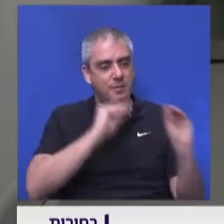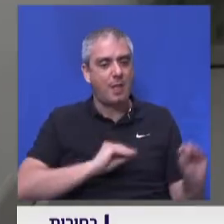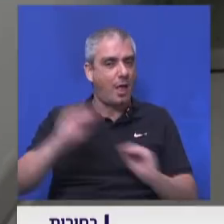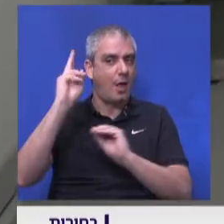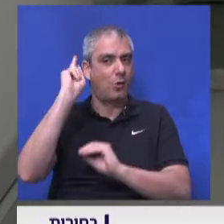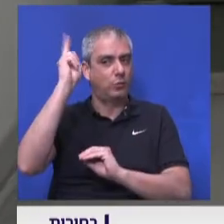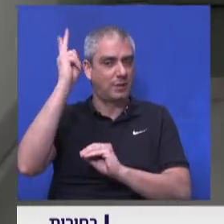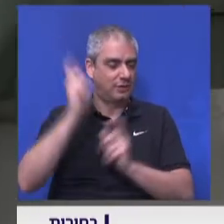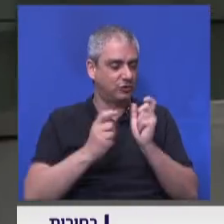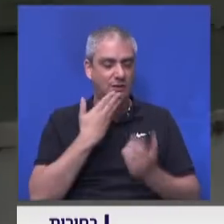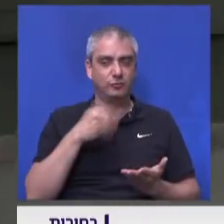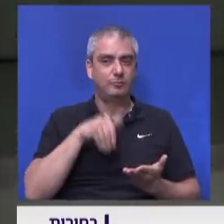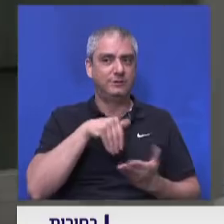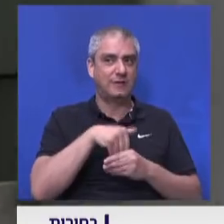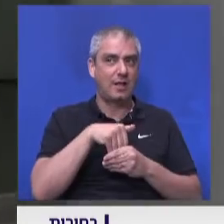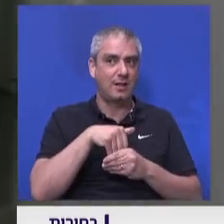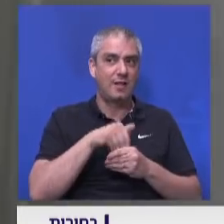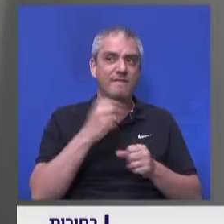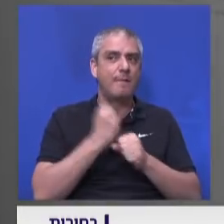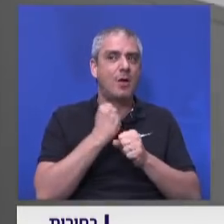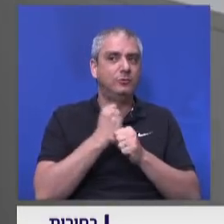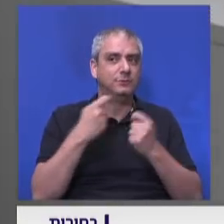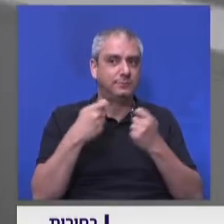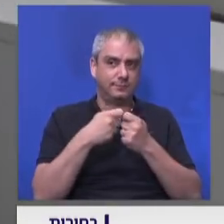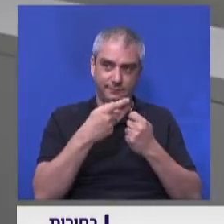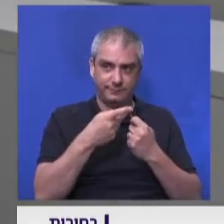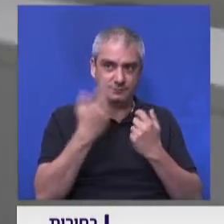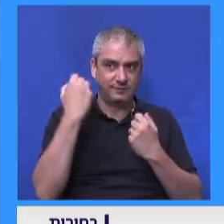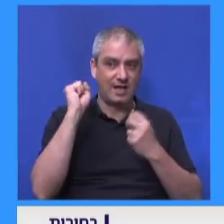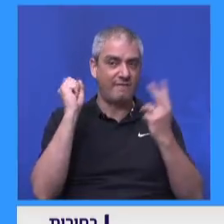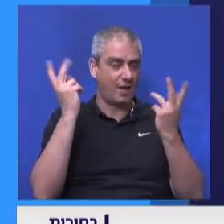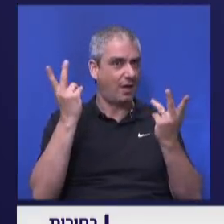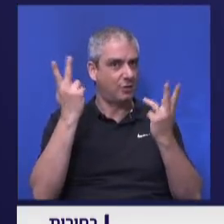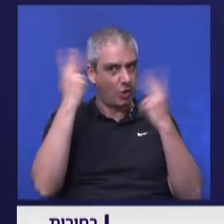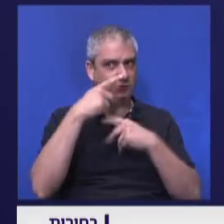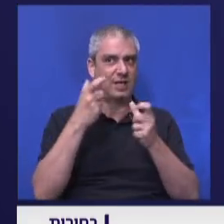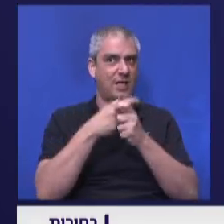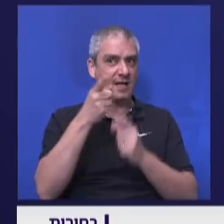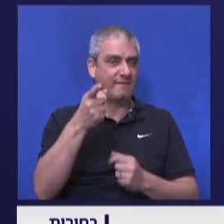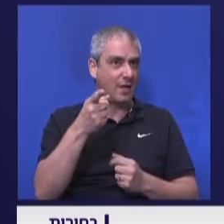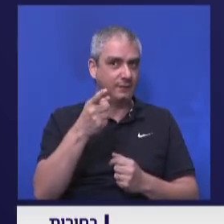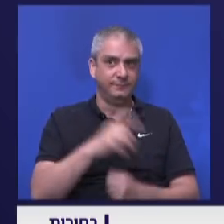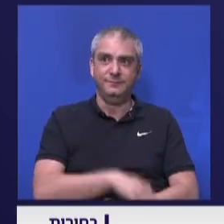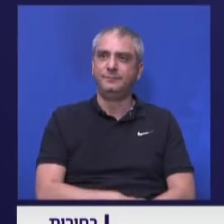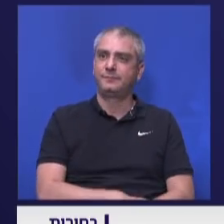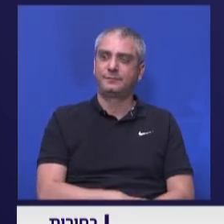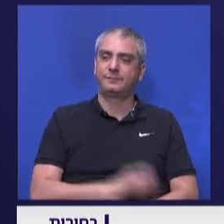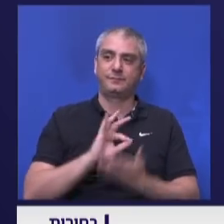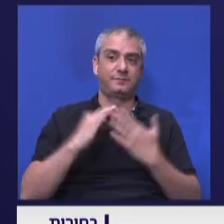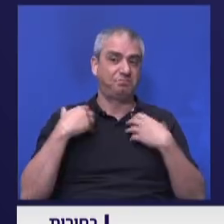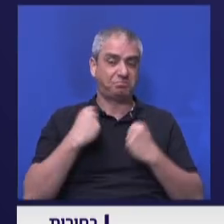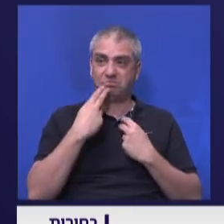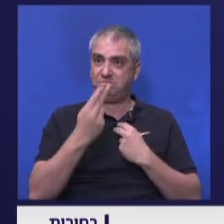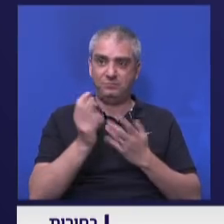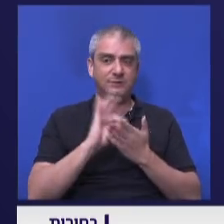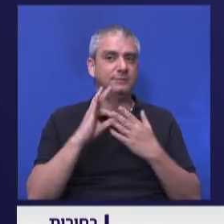ישראל, ומה נעשה בנוגע להפרת החוזה לכאורה של חברת MyHeritage. ממשרד הביטחון נמסר כי משרד הבריאות פועל